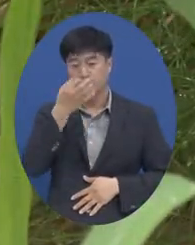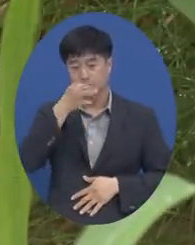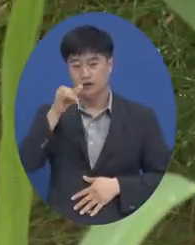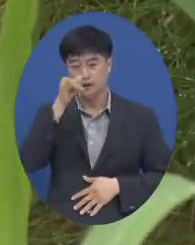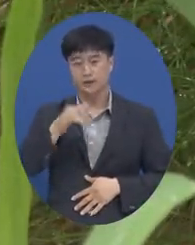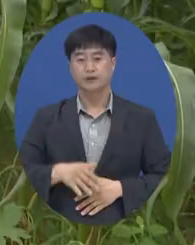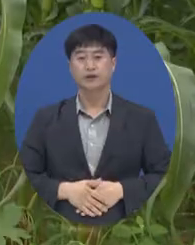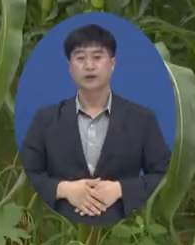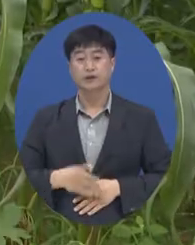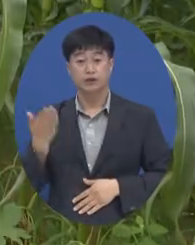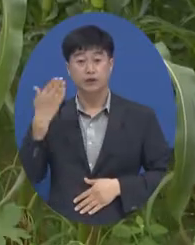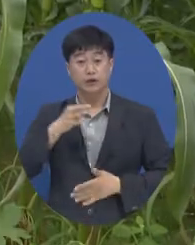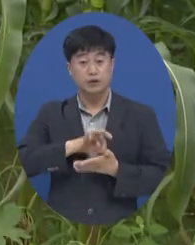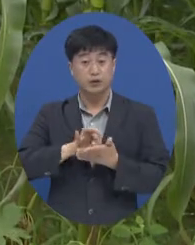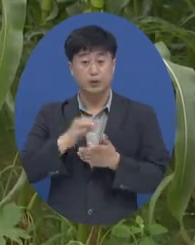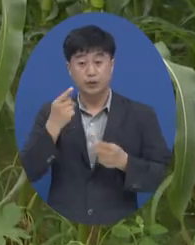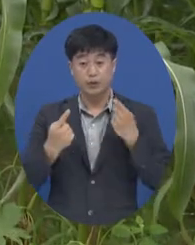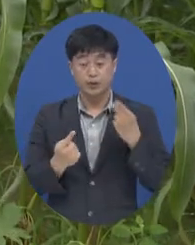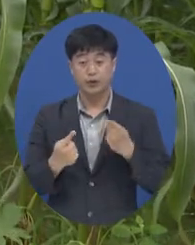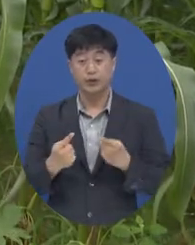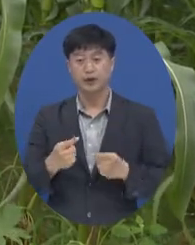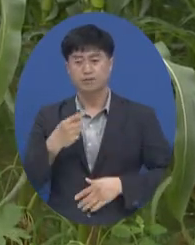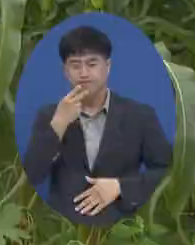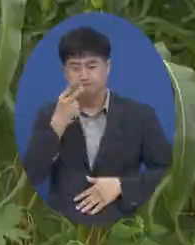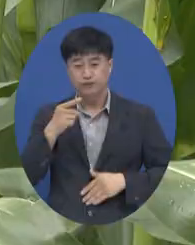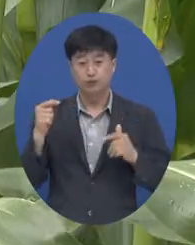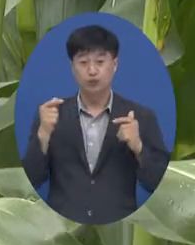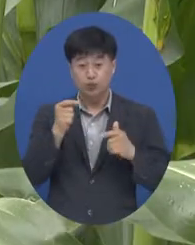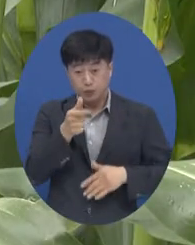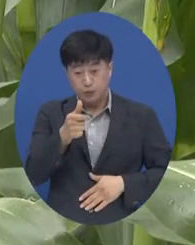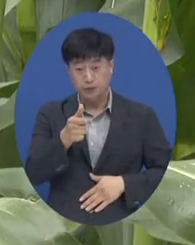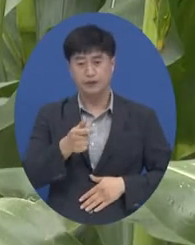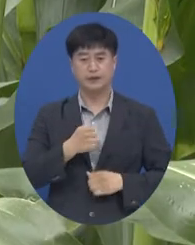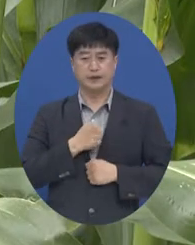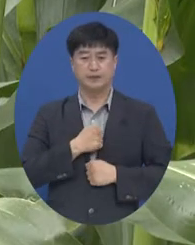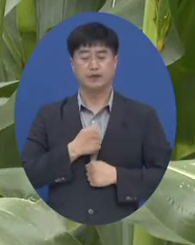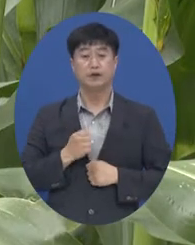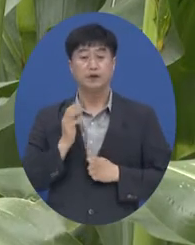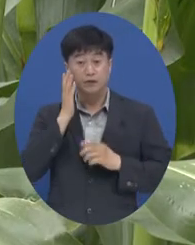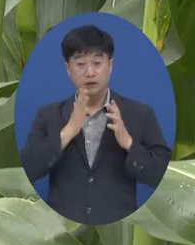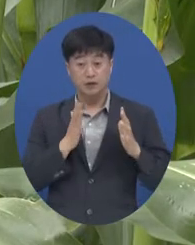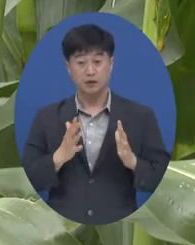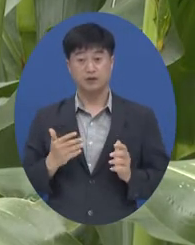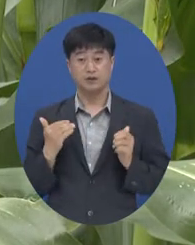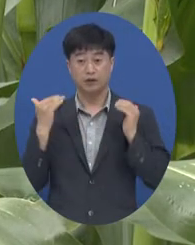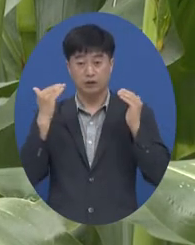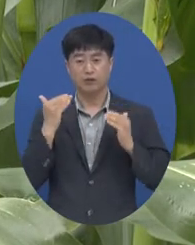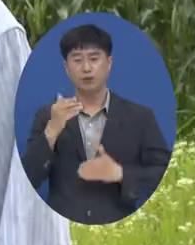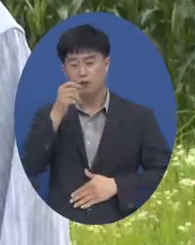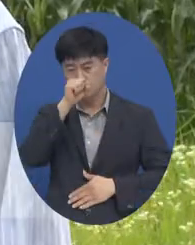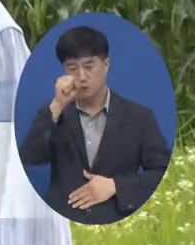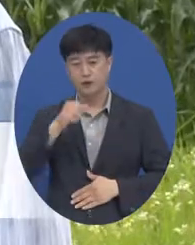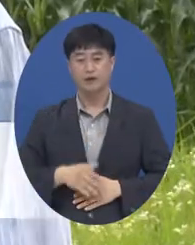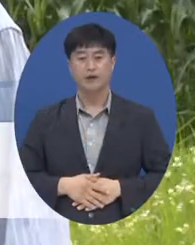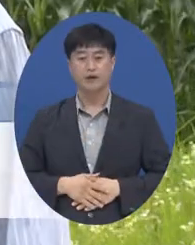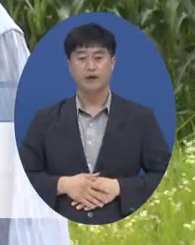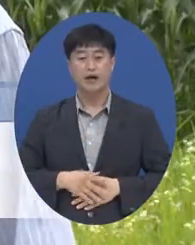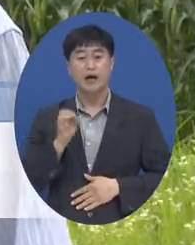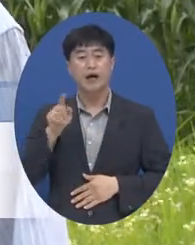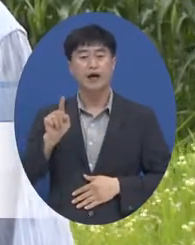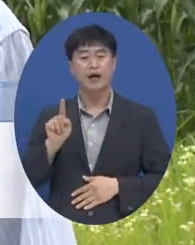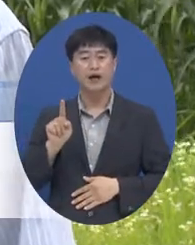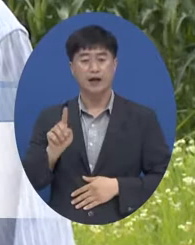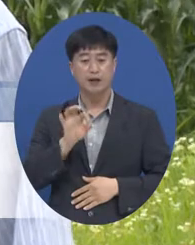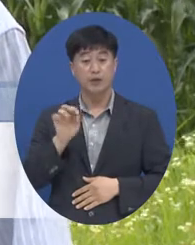있습니다. 기존에 쓰던 것보다 악취가 훨씬 적어 안심할 수 있고 작물 생육도 눈에 띄게 좋아졌습니다. 예, 아미노산